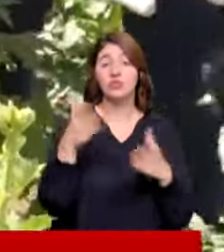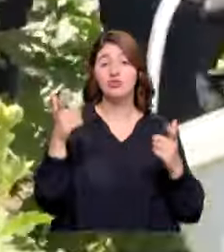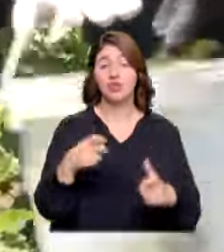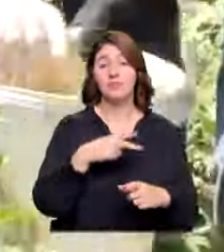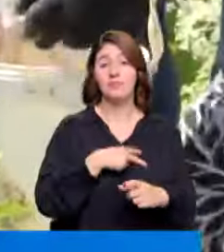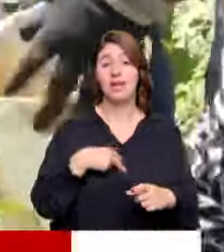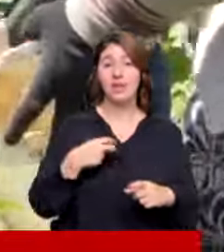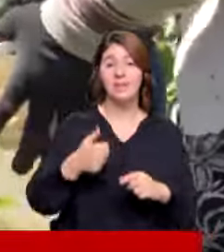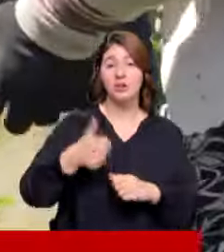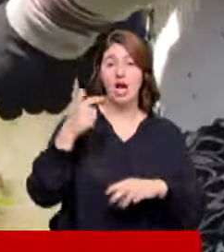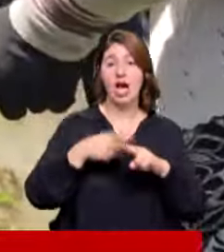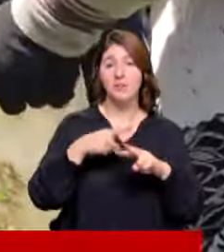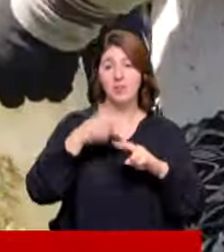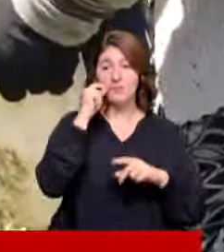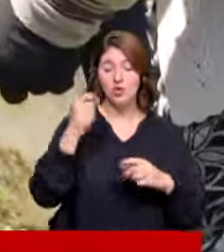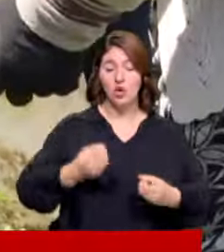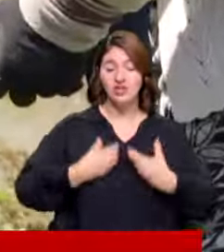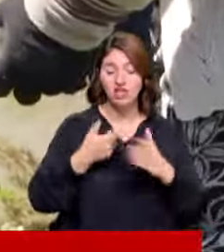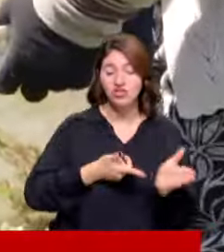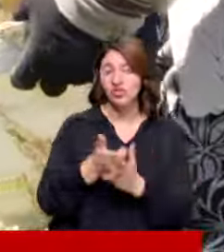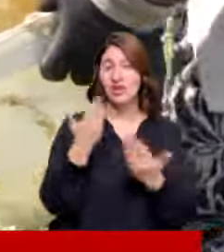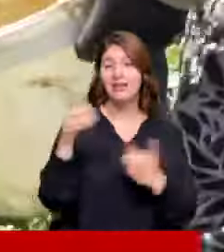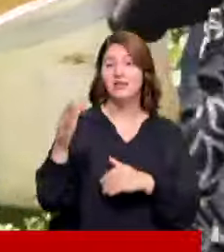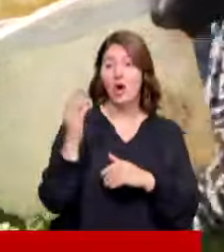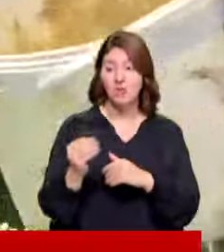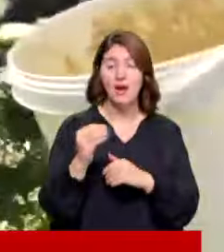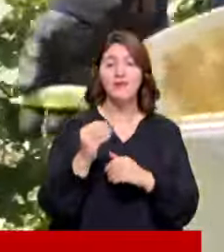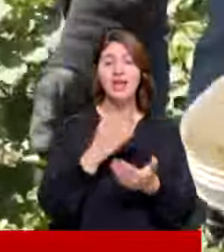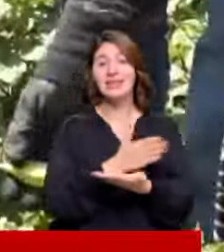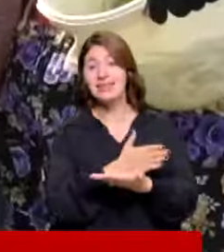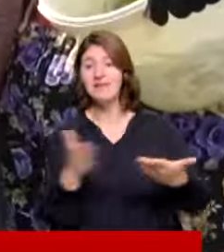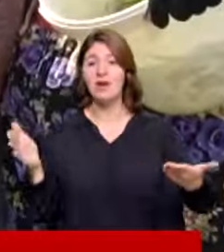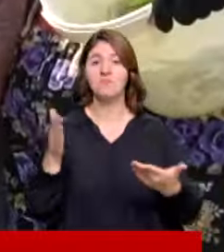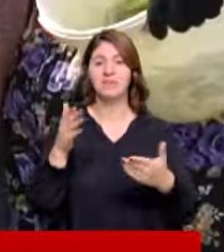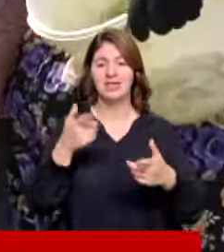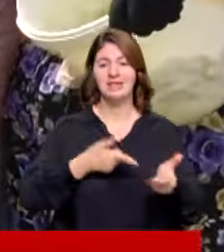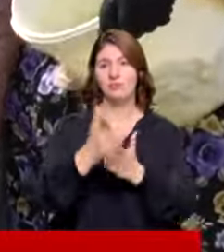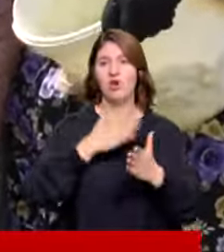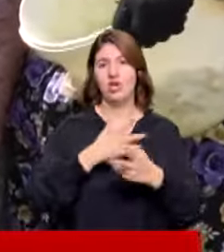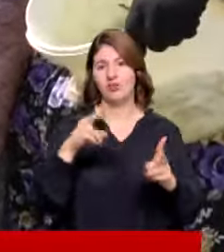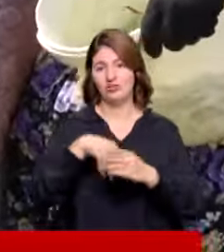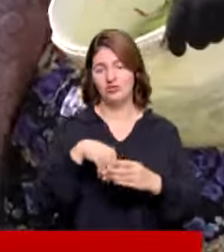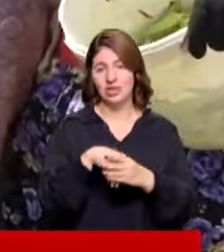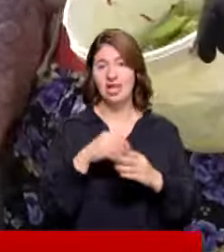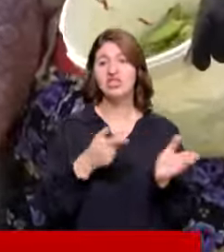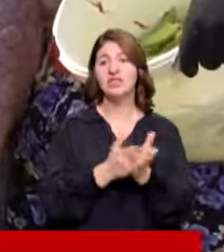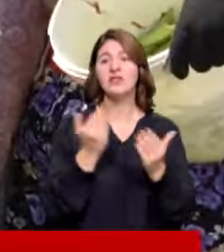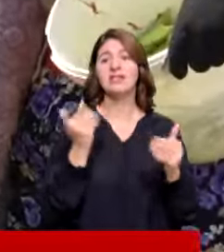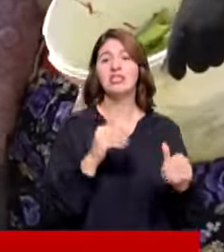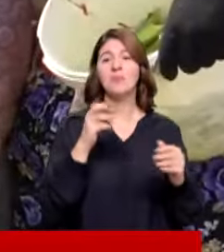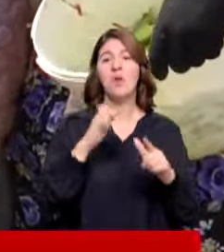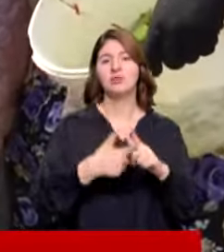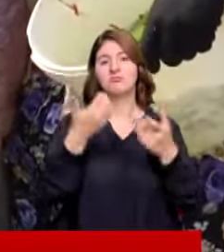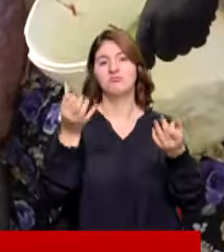Büyükşehir Belediye Başkanı Ahmet Akın, üreten çiftçilere destek olmak ve sürdürülebilir tarımın önünü açmak amacıyla çiftçi destek